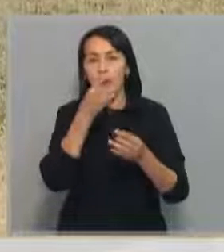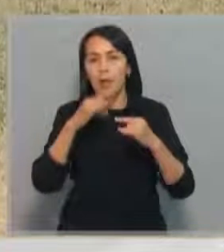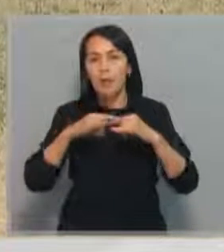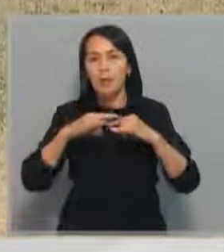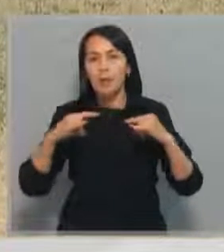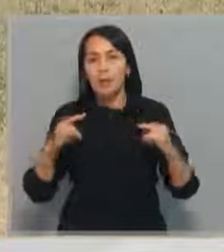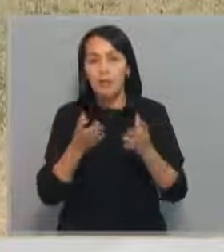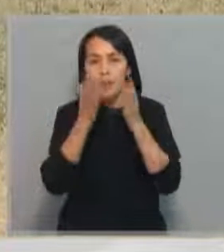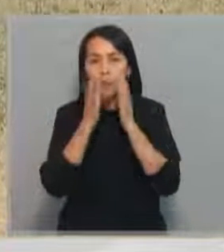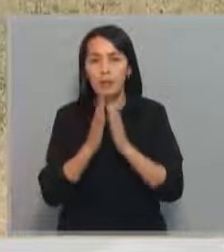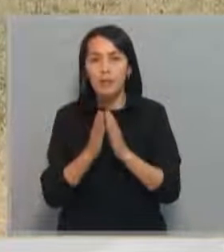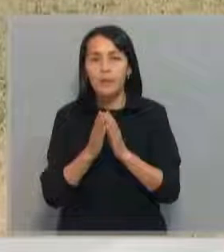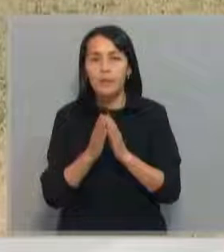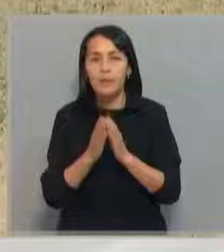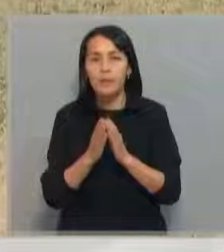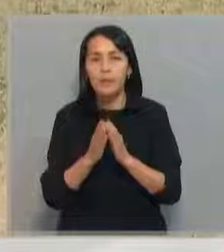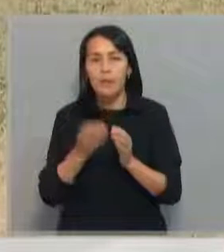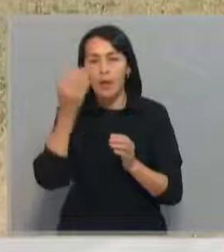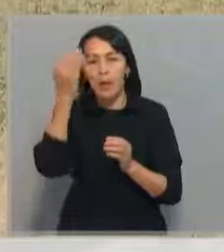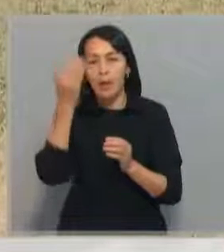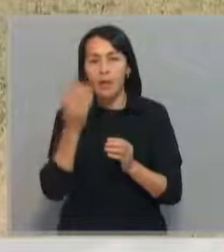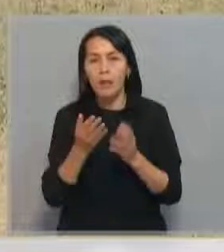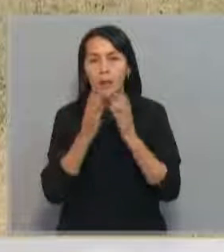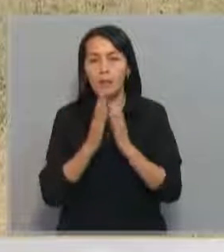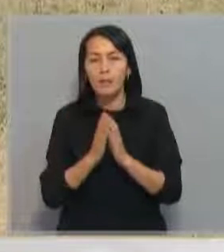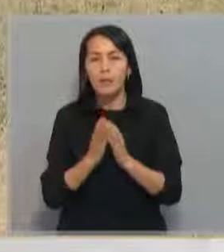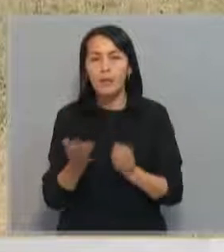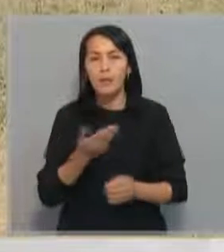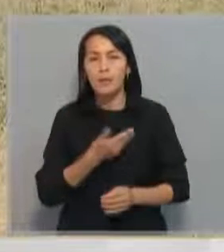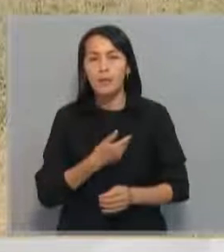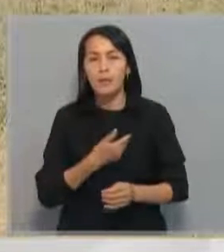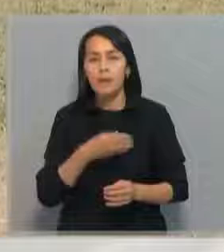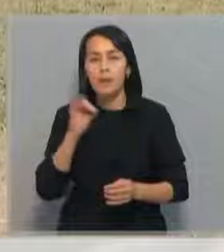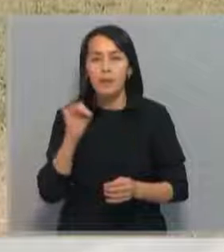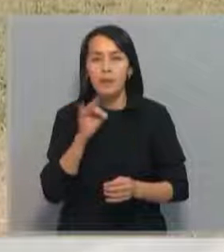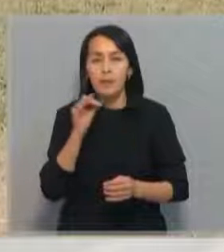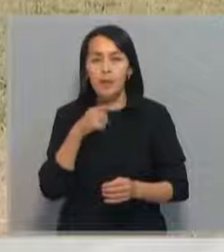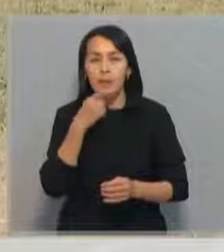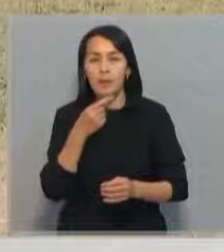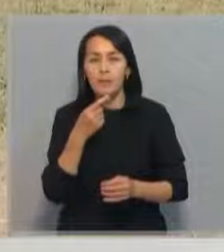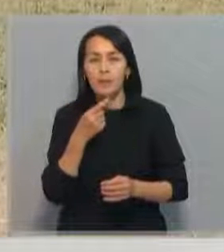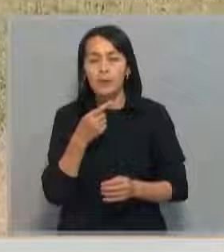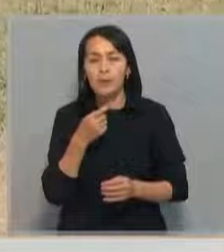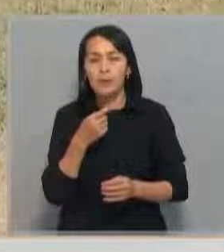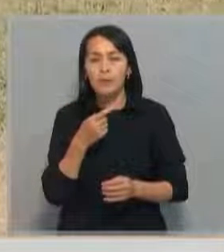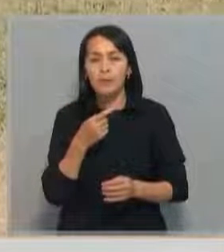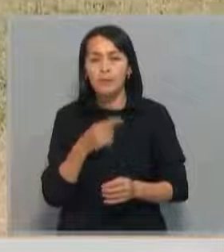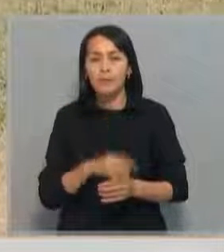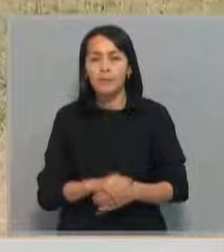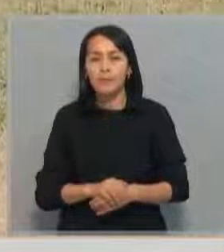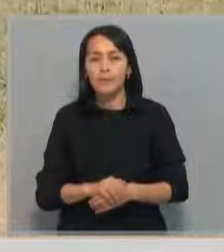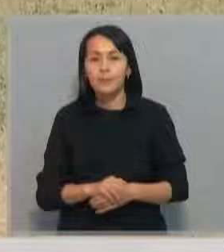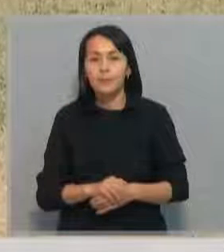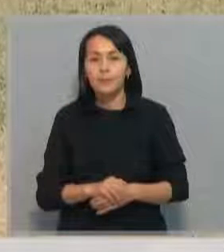Алла қабыл етсін. Мынау енді біздің тарихымызды айта берсек,